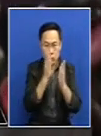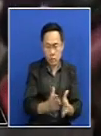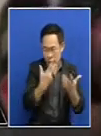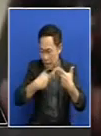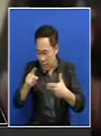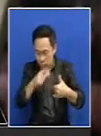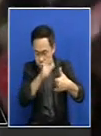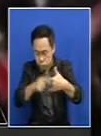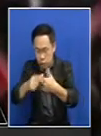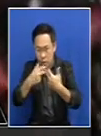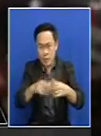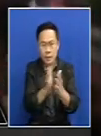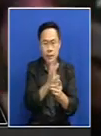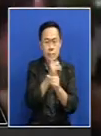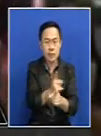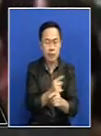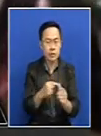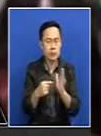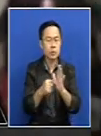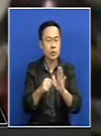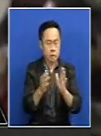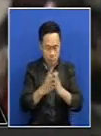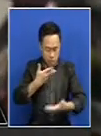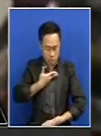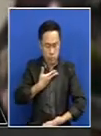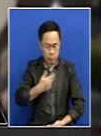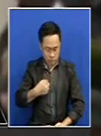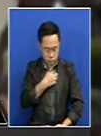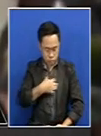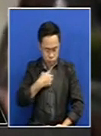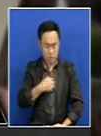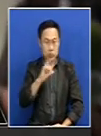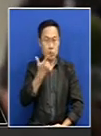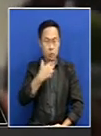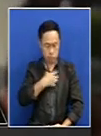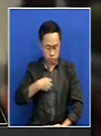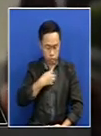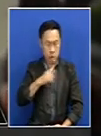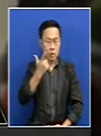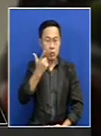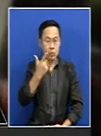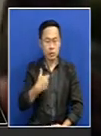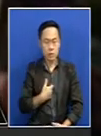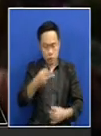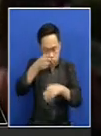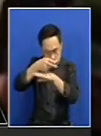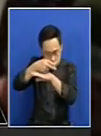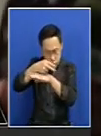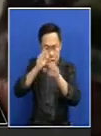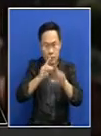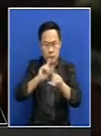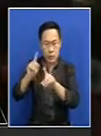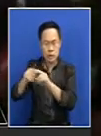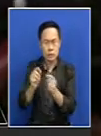ายในทุกท้องที่จากลักษณะพิเศษที่ชิ้นส่วนลำตัวมีขนที่หน้าอกเป็นสีทองมีการตรวจสอบกล้องวงจรปิด